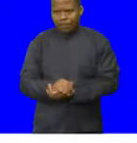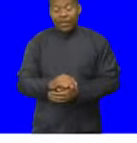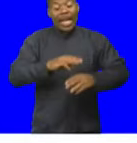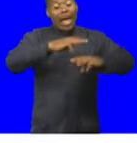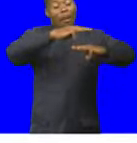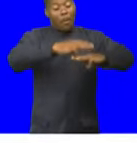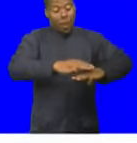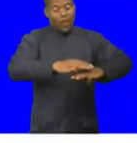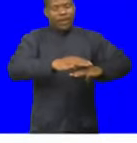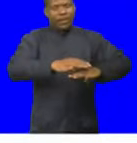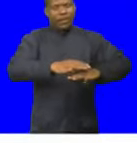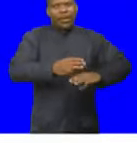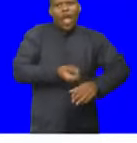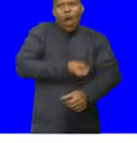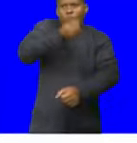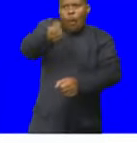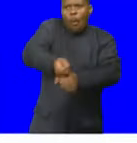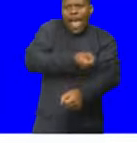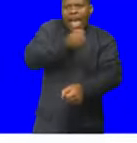kwekuthi ekuhambeni kwethu